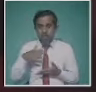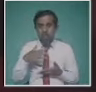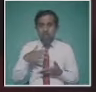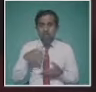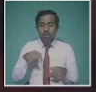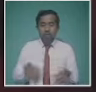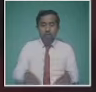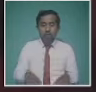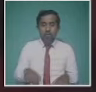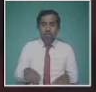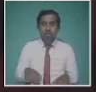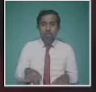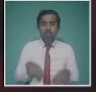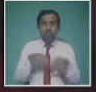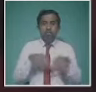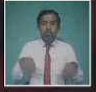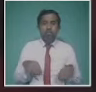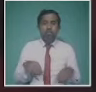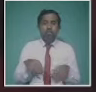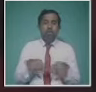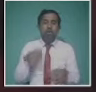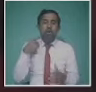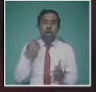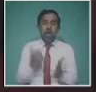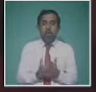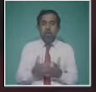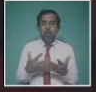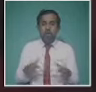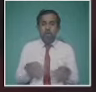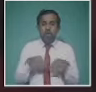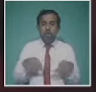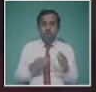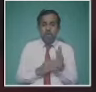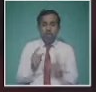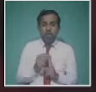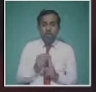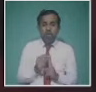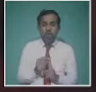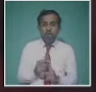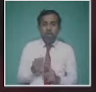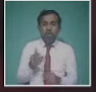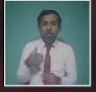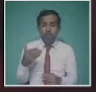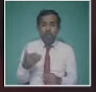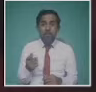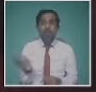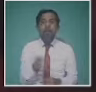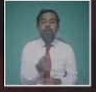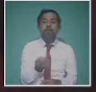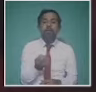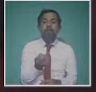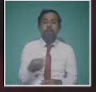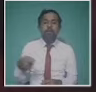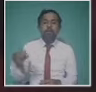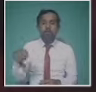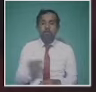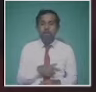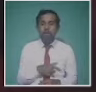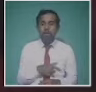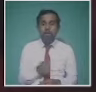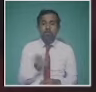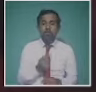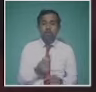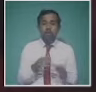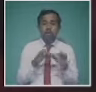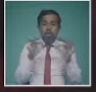අද ගොවියව අමාරුවේ දාලා තිනවා. හොඳ වෙලාවට කෘෂිකර්ම ඇමතිතුමත් එන්නේ. දැන් මේ වෙලාවේ වී මිල දී ගන්නේ වී